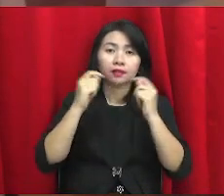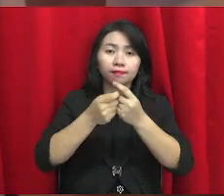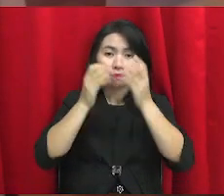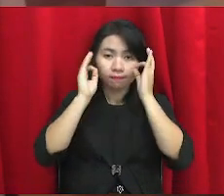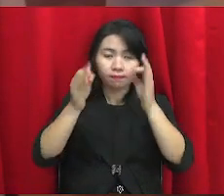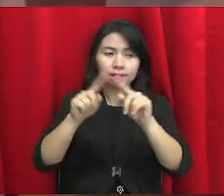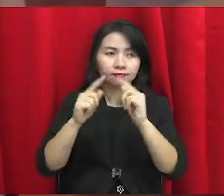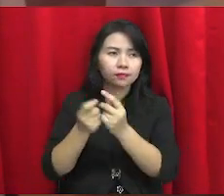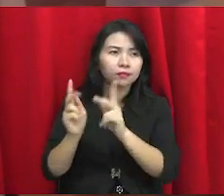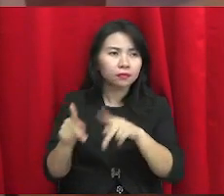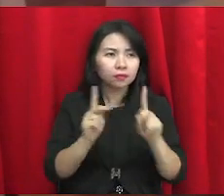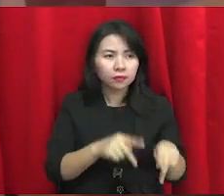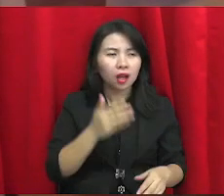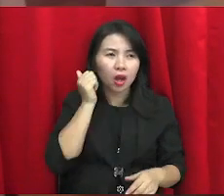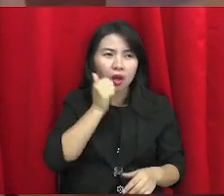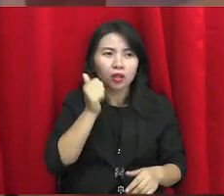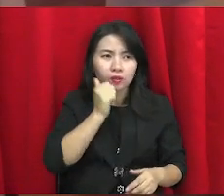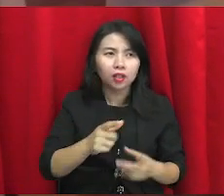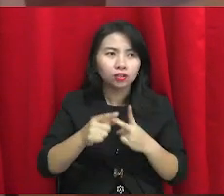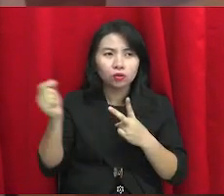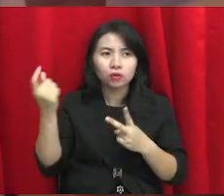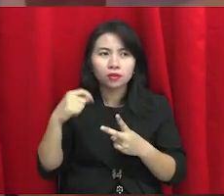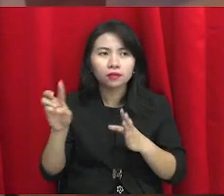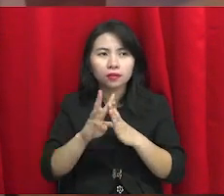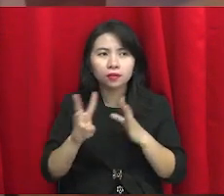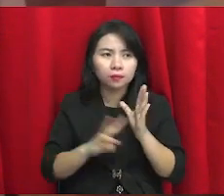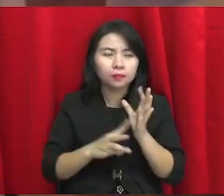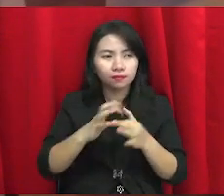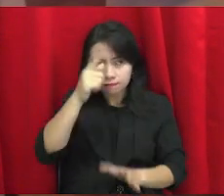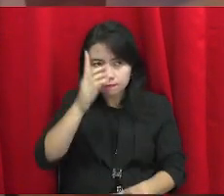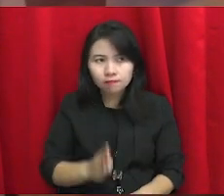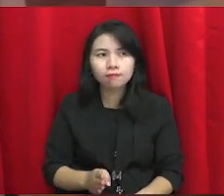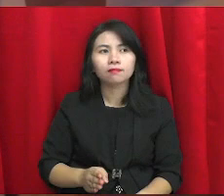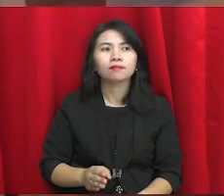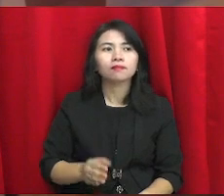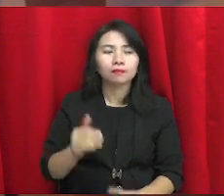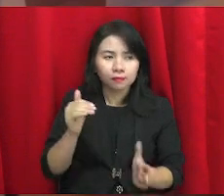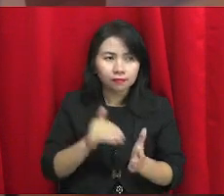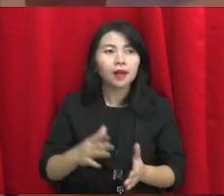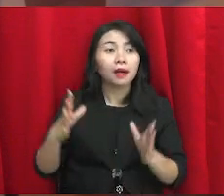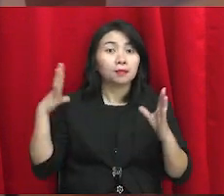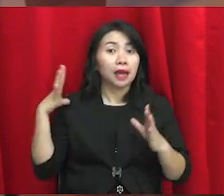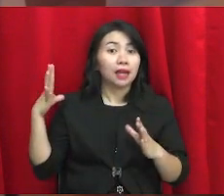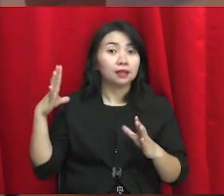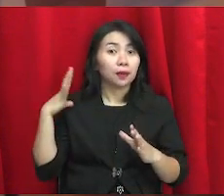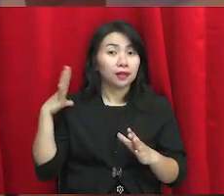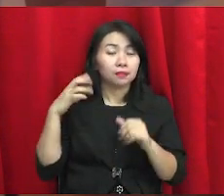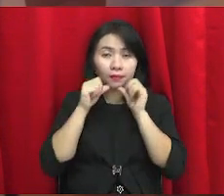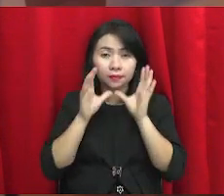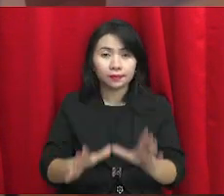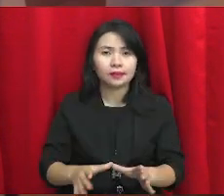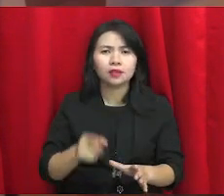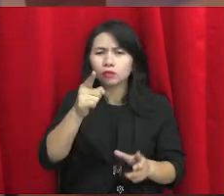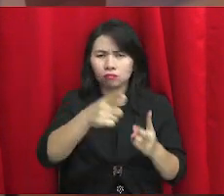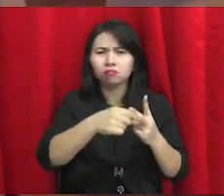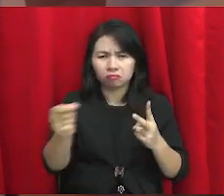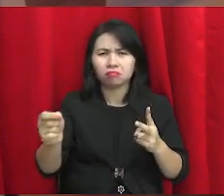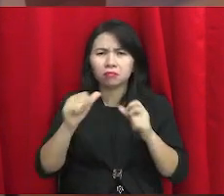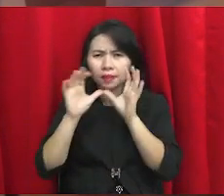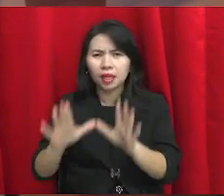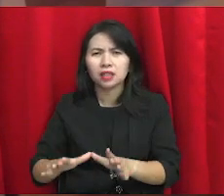Preparation, always choose the will of God na mangyayari sa buhay ninyo. Blessings awaits. Mas pipiliin nyo naman ang blessing kesa sa cursing